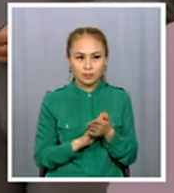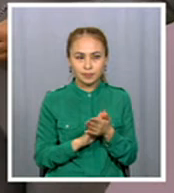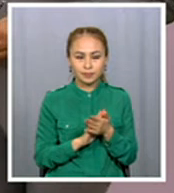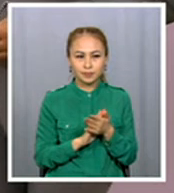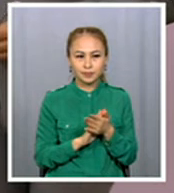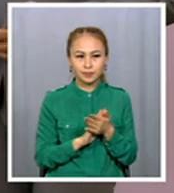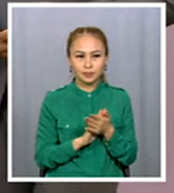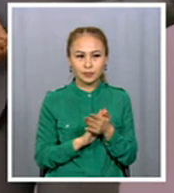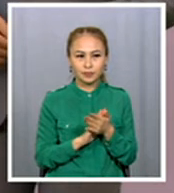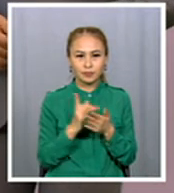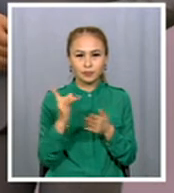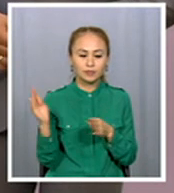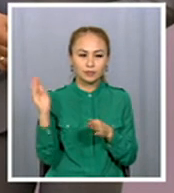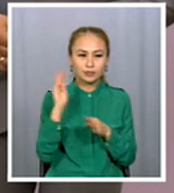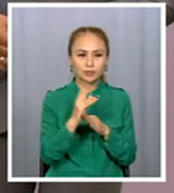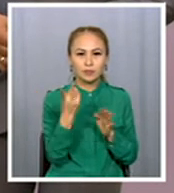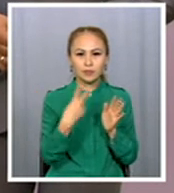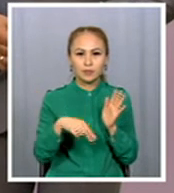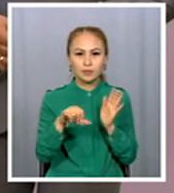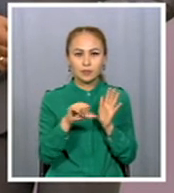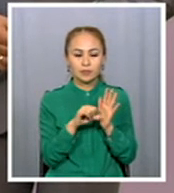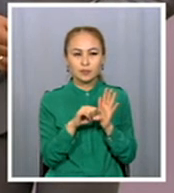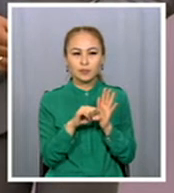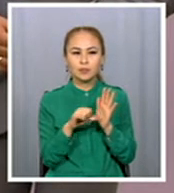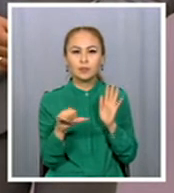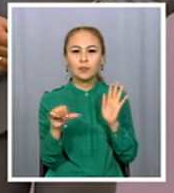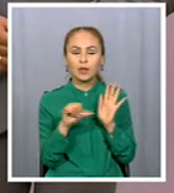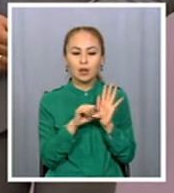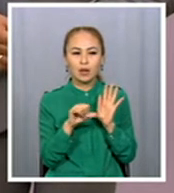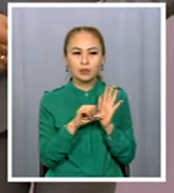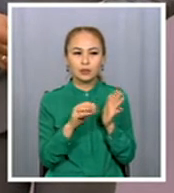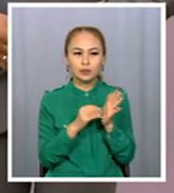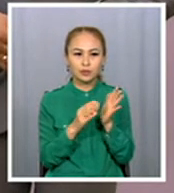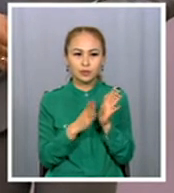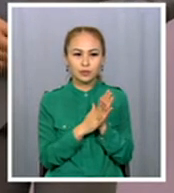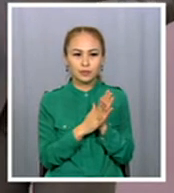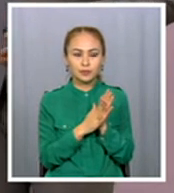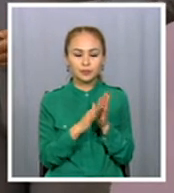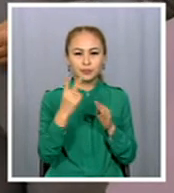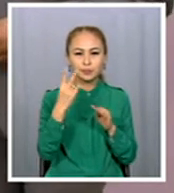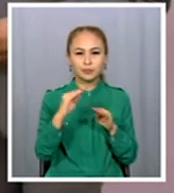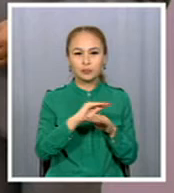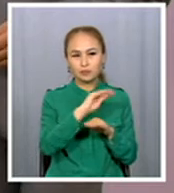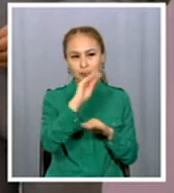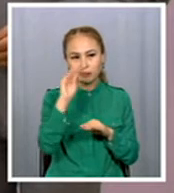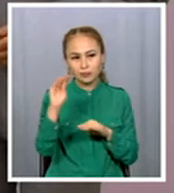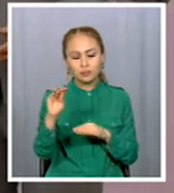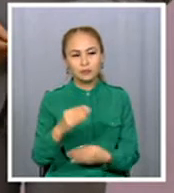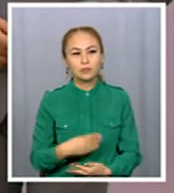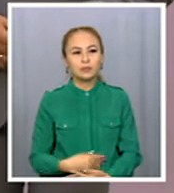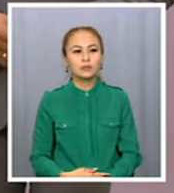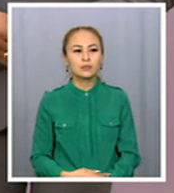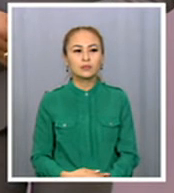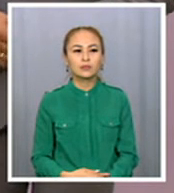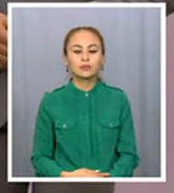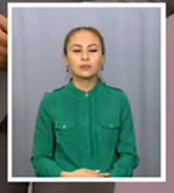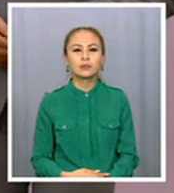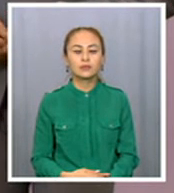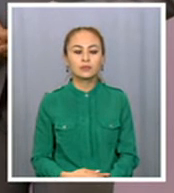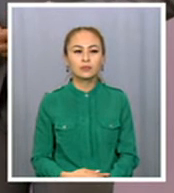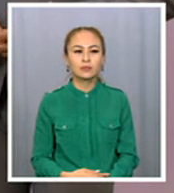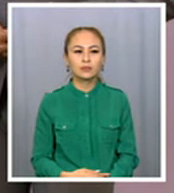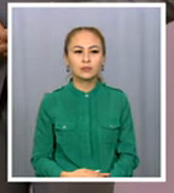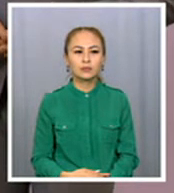ойдағы 1-ді қосамыз. Қосындының мәні 26-ға тен болады. 26-ның 6-сын жазамыз, 2-сін ойда